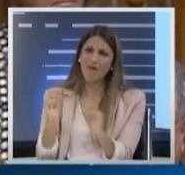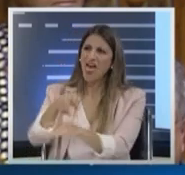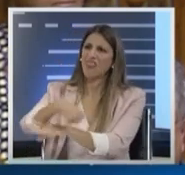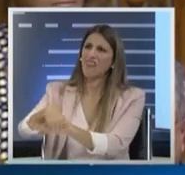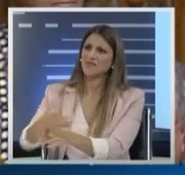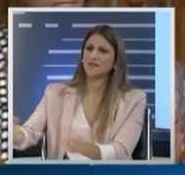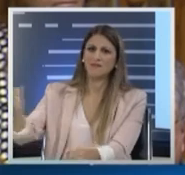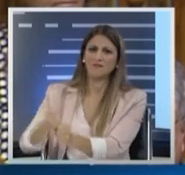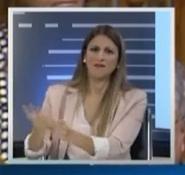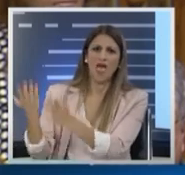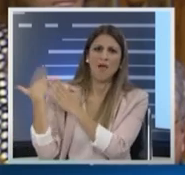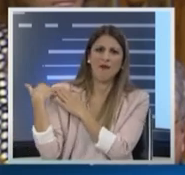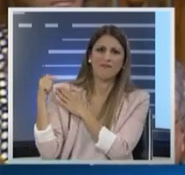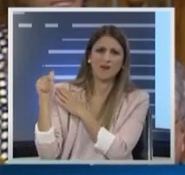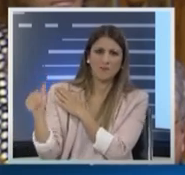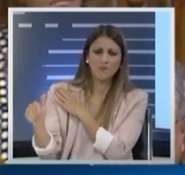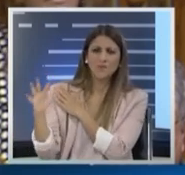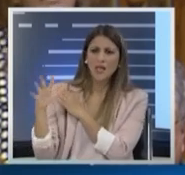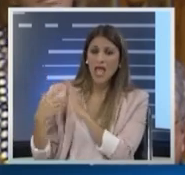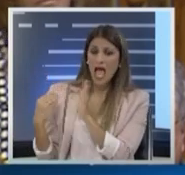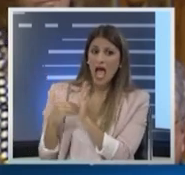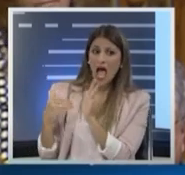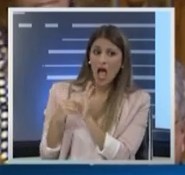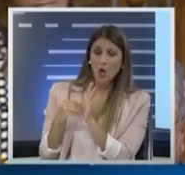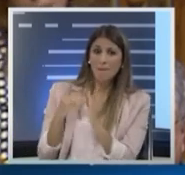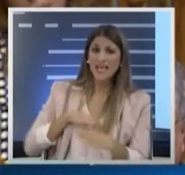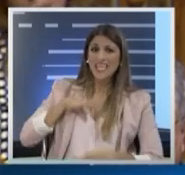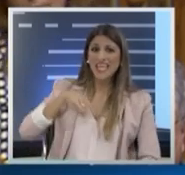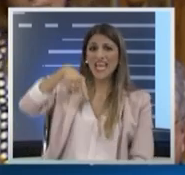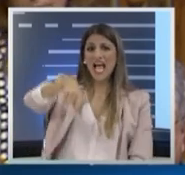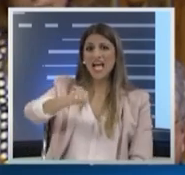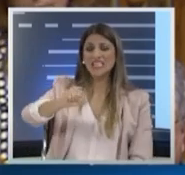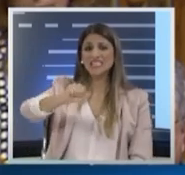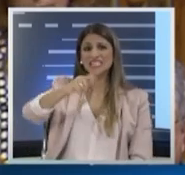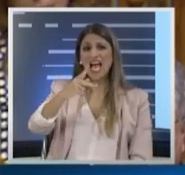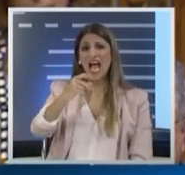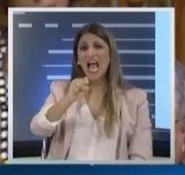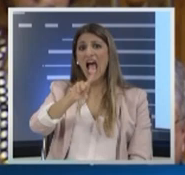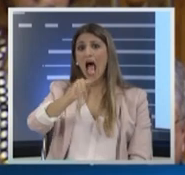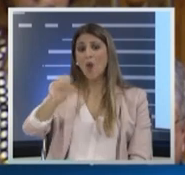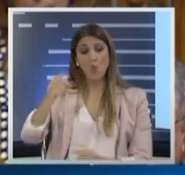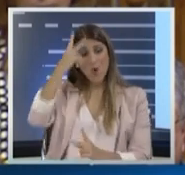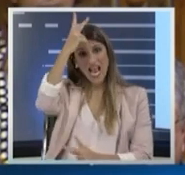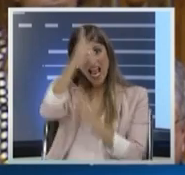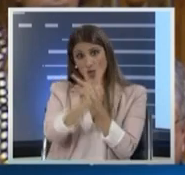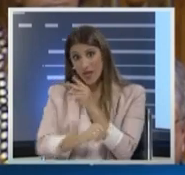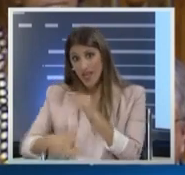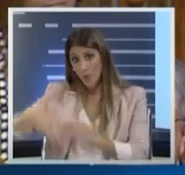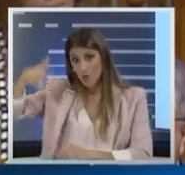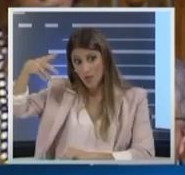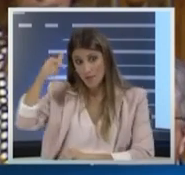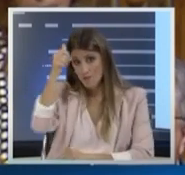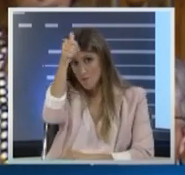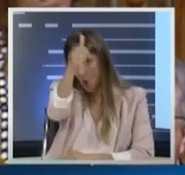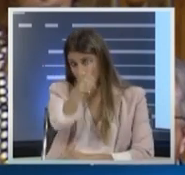και προφανώς όλα όσα έχει καταθέσει η κυρία Τσακάλου που εμπλέκουν τον κύριο Μητσοτάκη είναι καταθέσεις